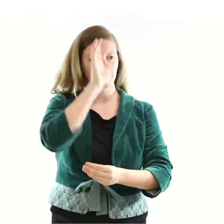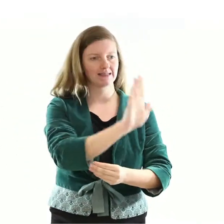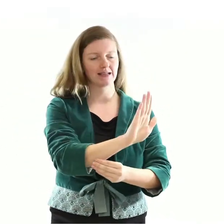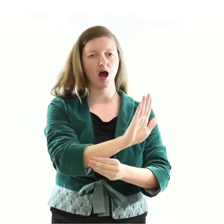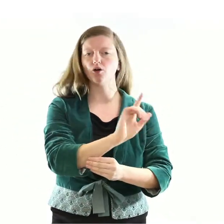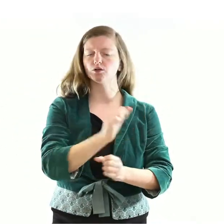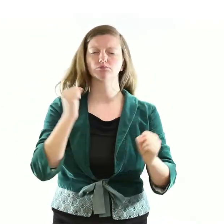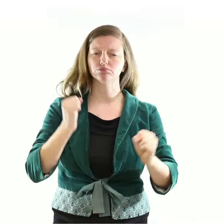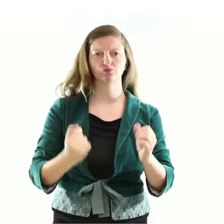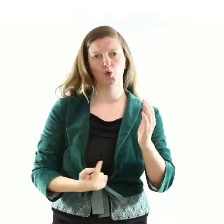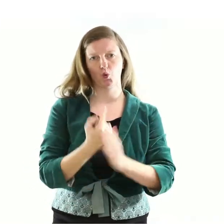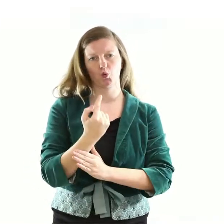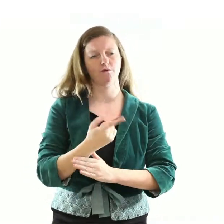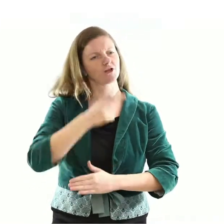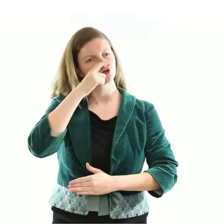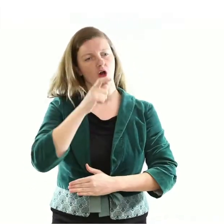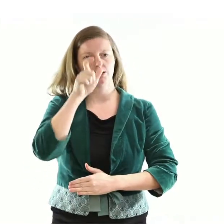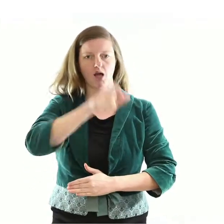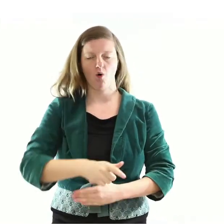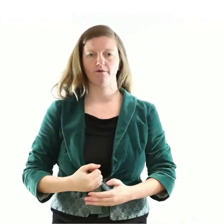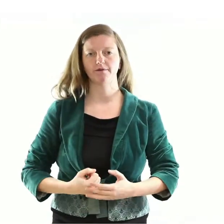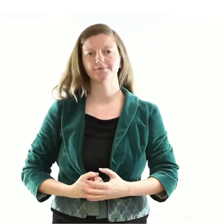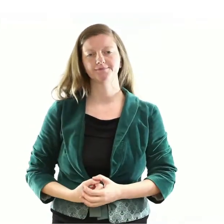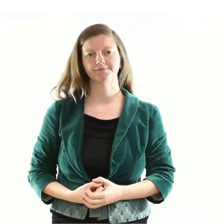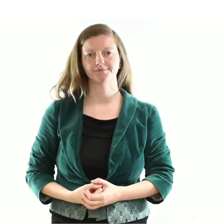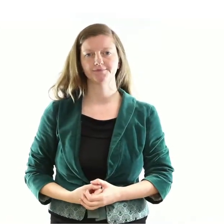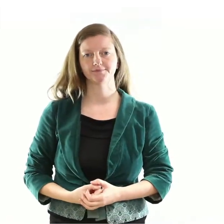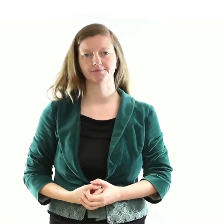Polizistinnen und Polizisten. Ich denke, wir können stolz auf sie sein.